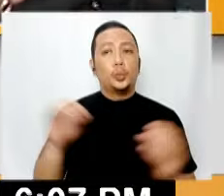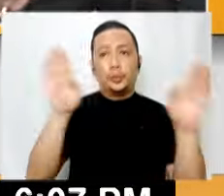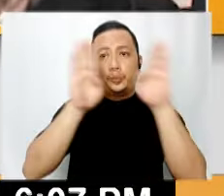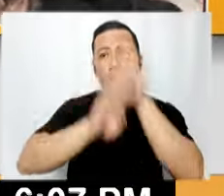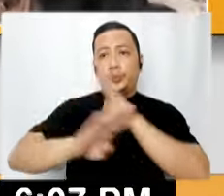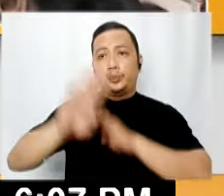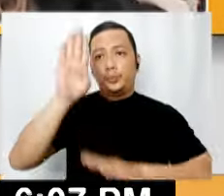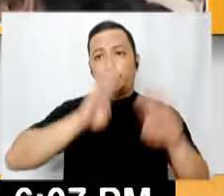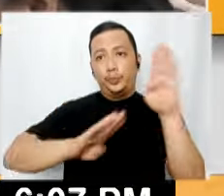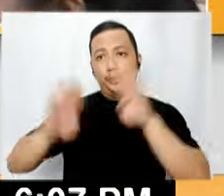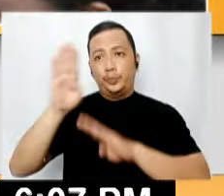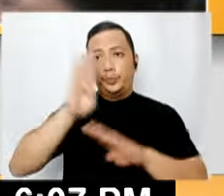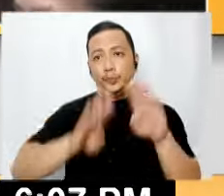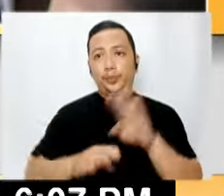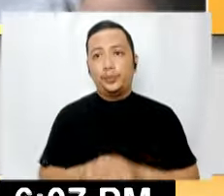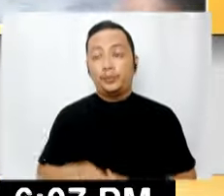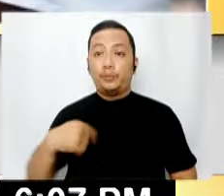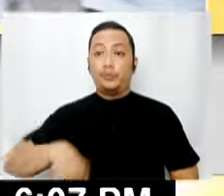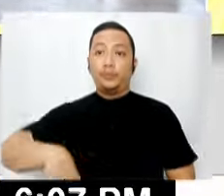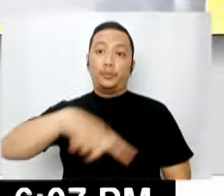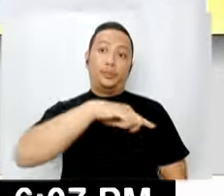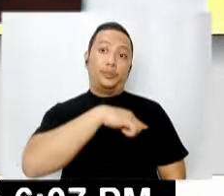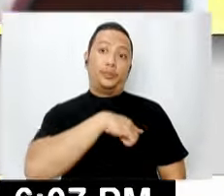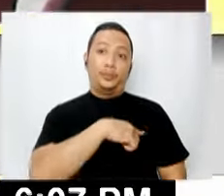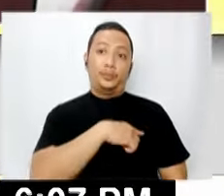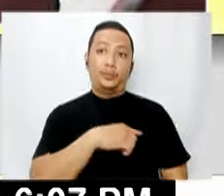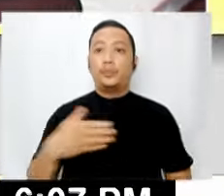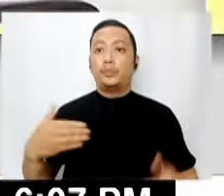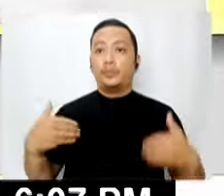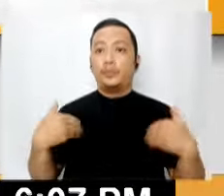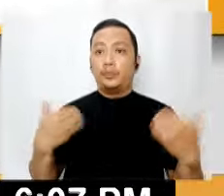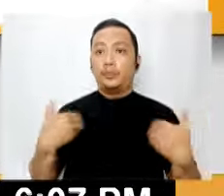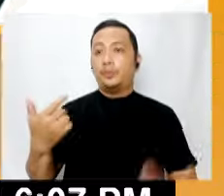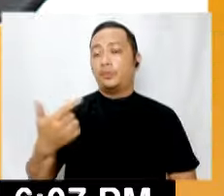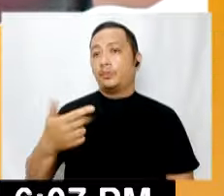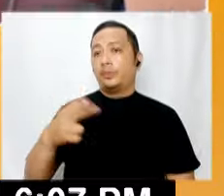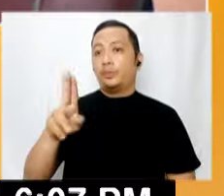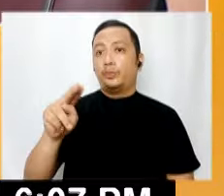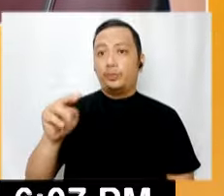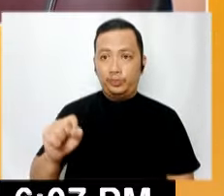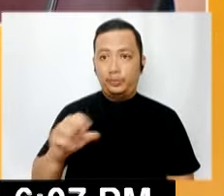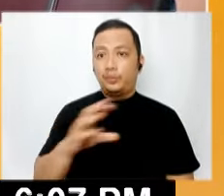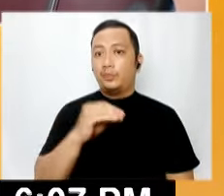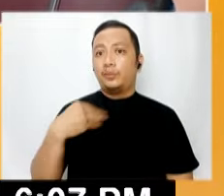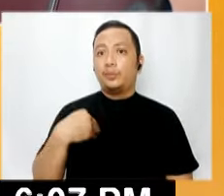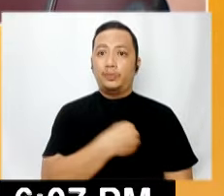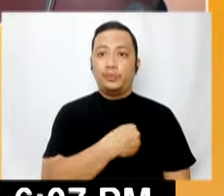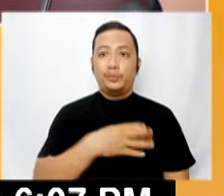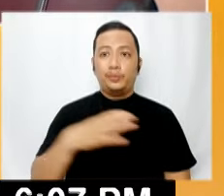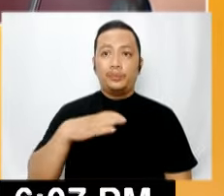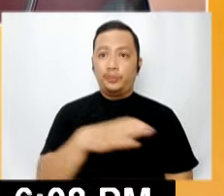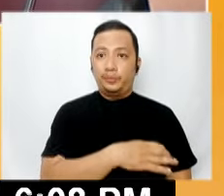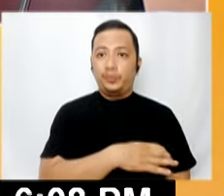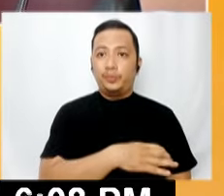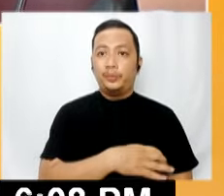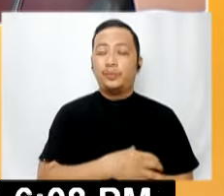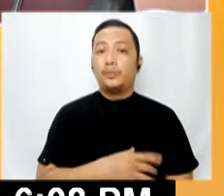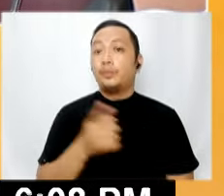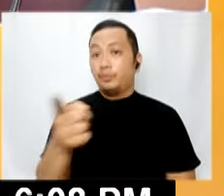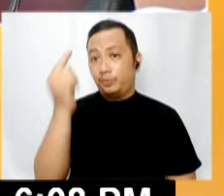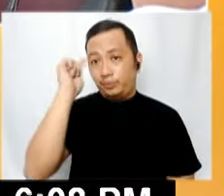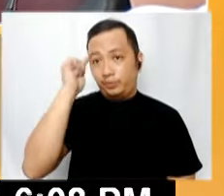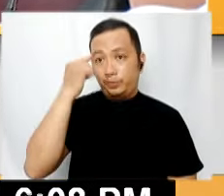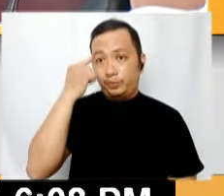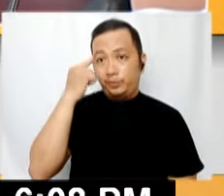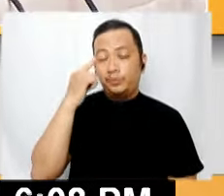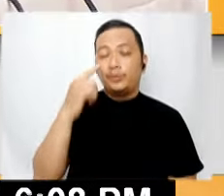sa amin mga young guns at miyembro ng Kongreso. Hindi naman issue sa amin yun. Sa palagay ba ninyo, Congressman Kong Hoon,